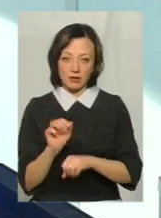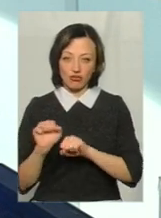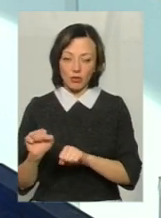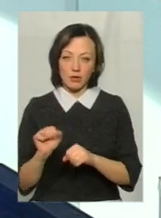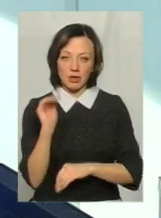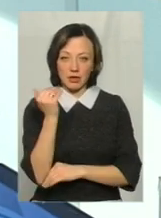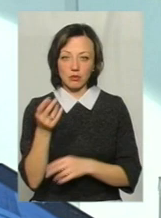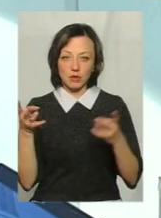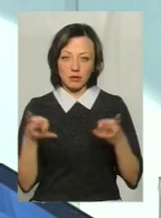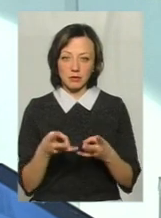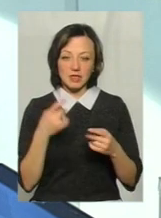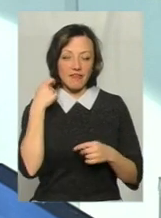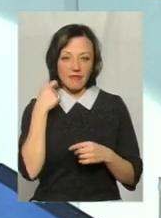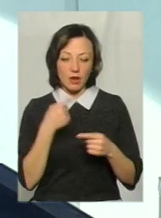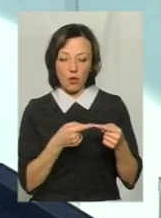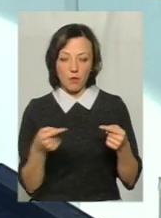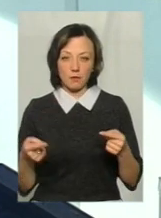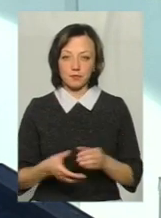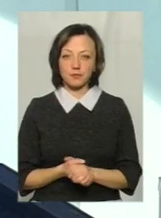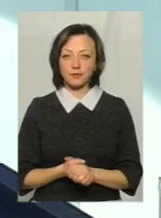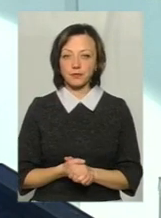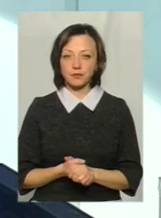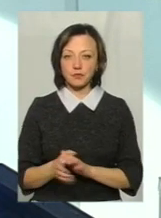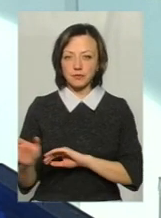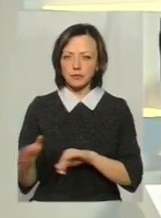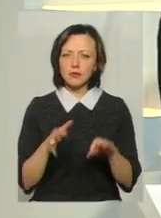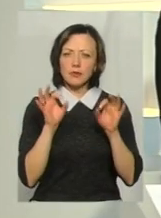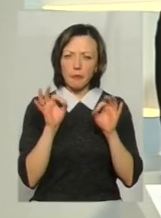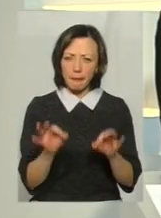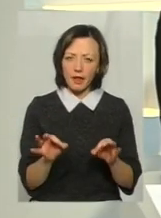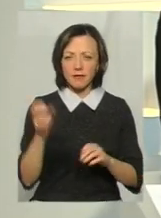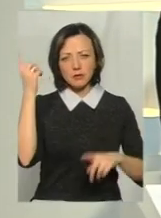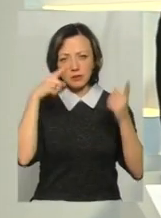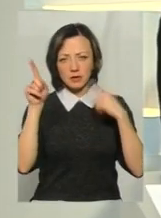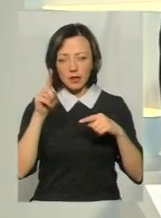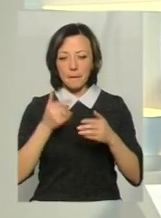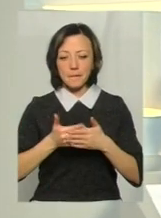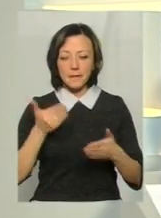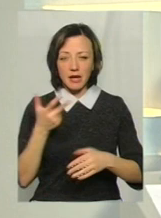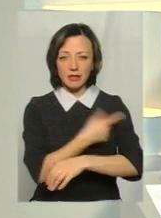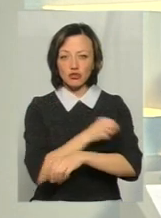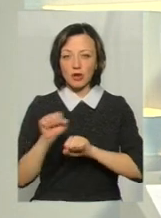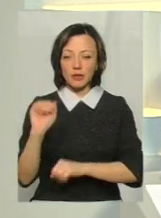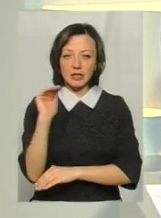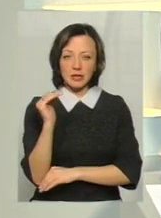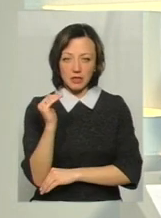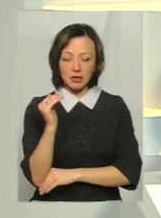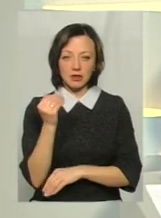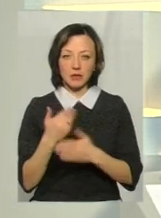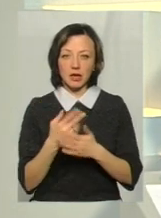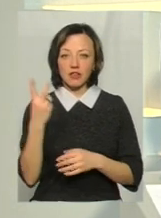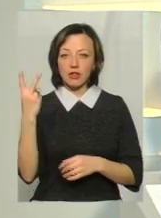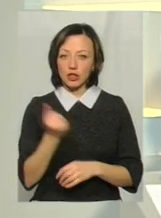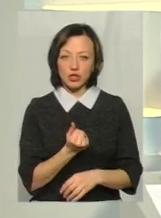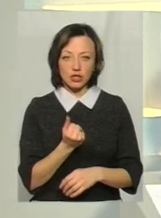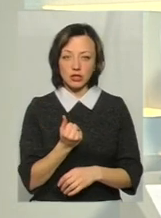потрібні дитині за її віком. Наскільки це правда чи міф, все ж таки, перед тим, як щеплювати дитину, це там